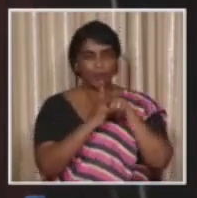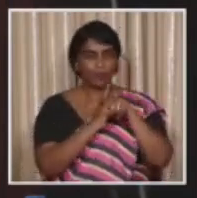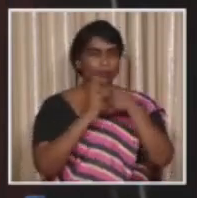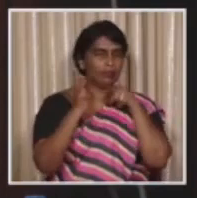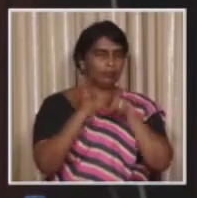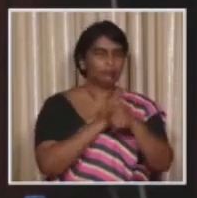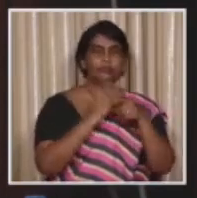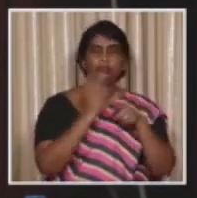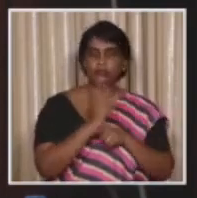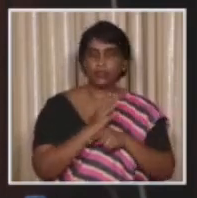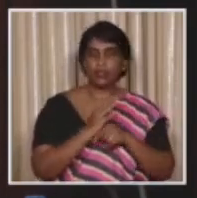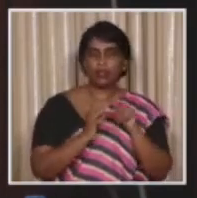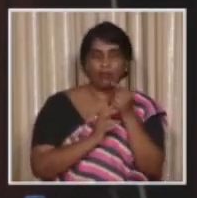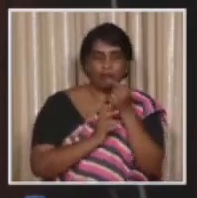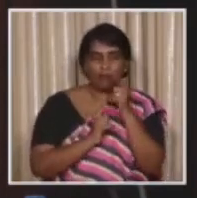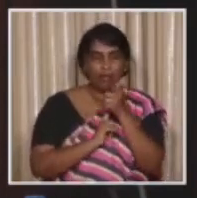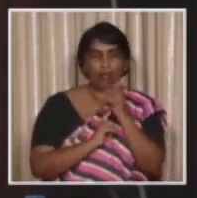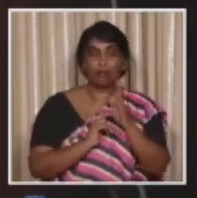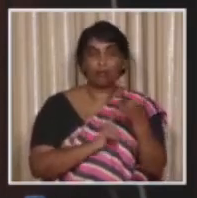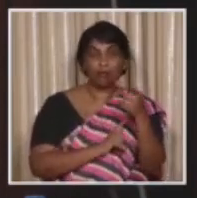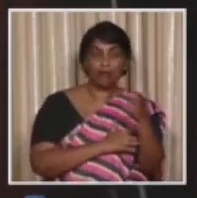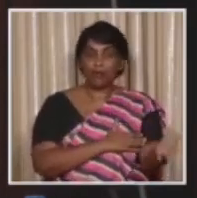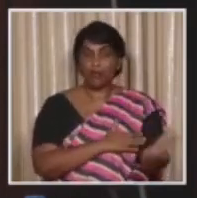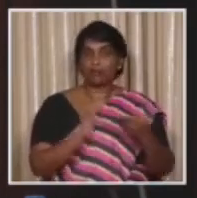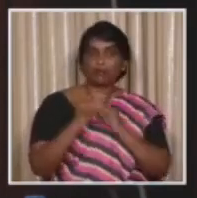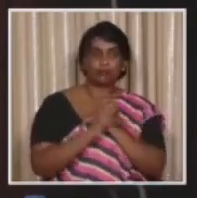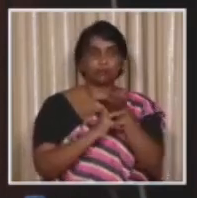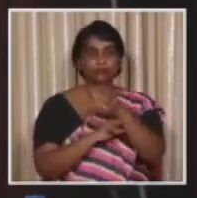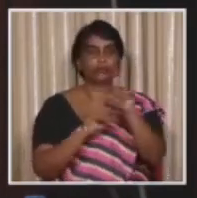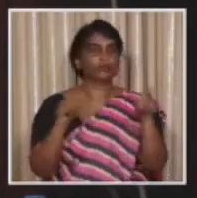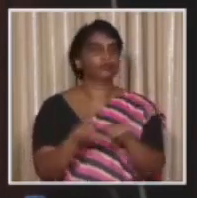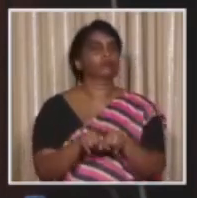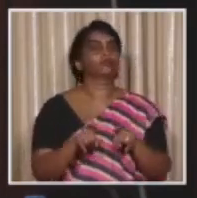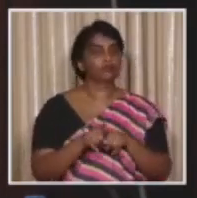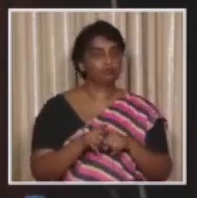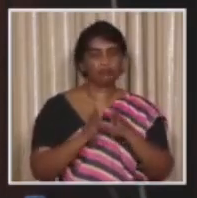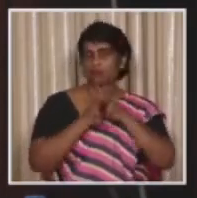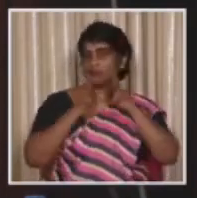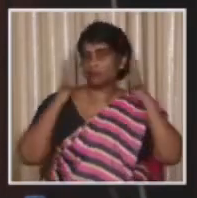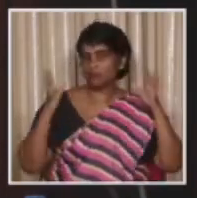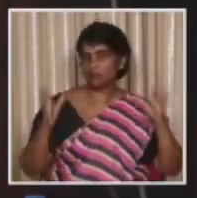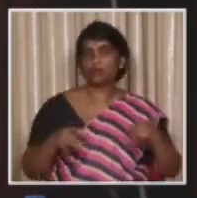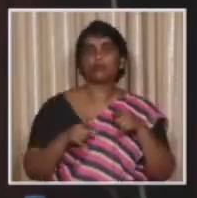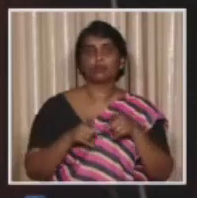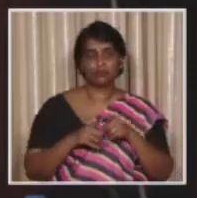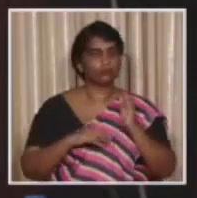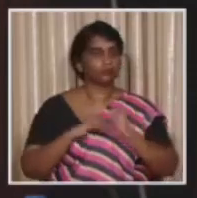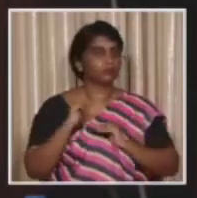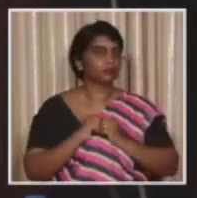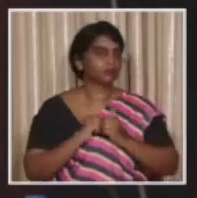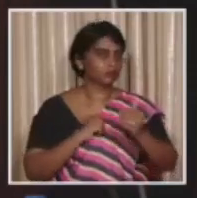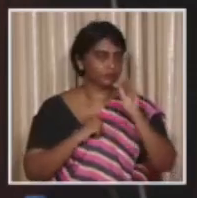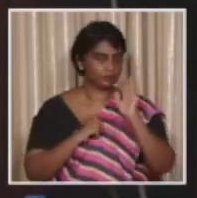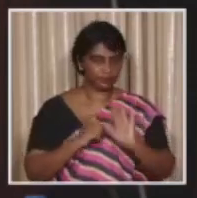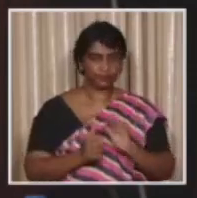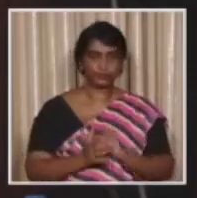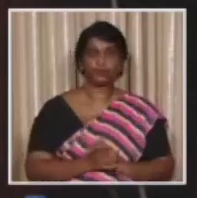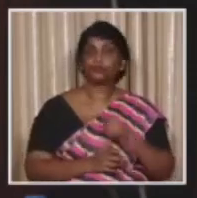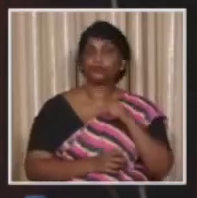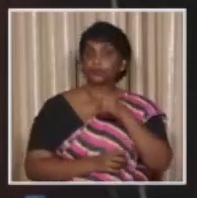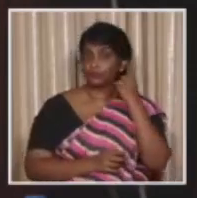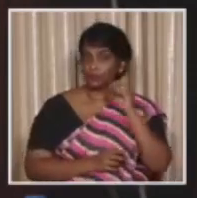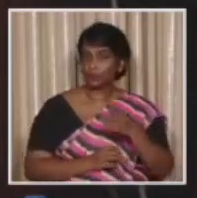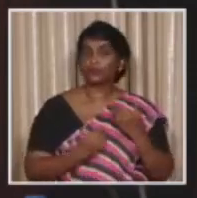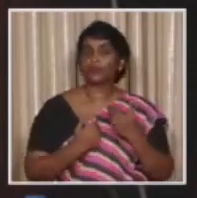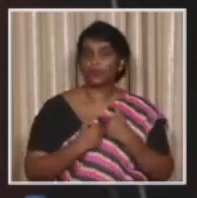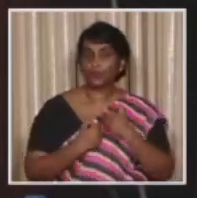අස්සෙන් හාල් මැස්ස විතරක් නෙවෙයි තෝරු මෝරු ක්‍රින්ගල යන්න පුළුවන් ආකාරයට දවන්ත ස්කියාවලියක් සිද්ධ වෙමින් තියෙනවා ඒක නිසා